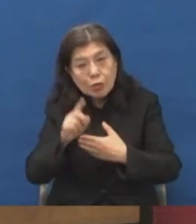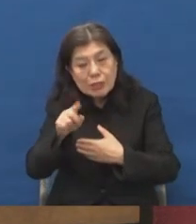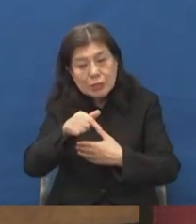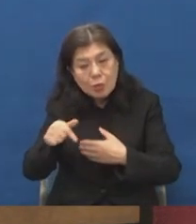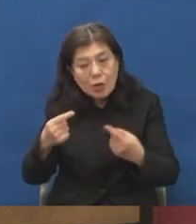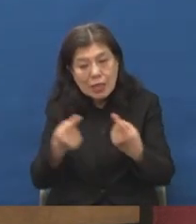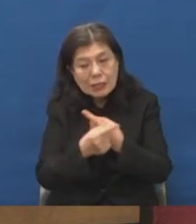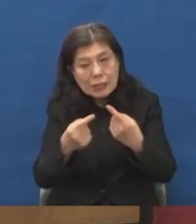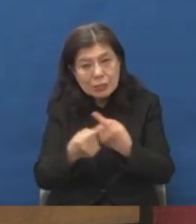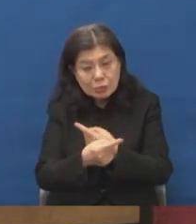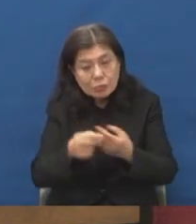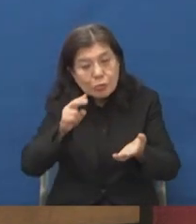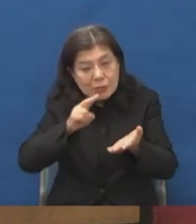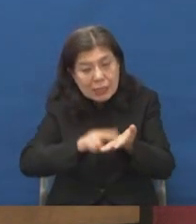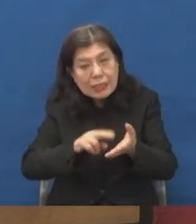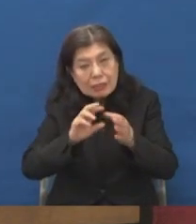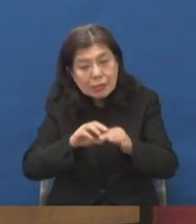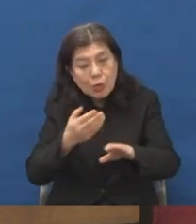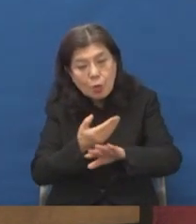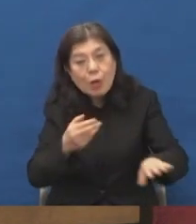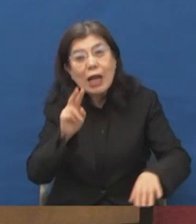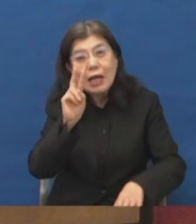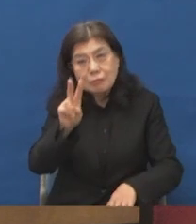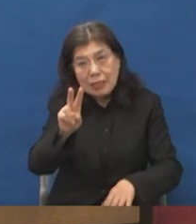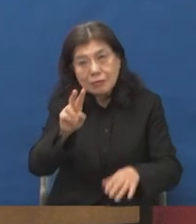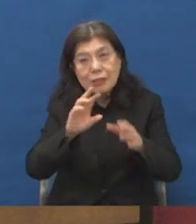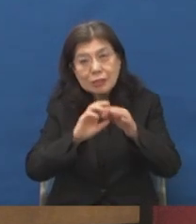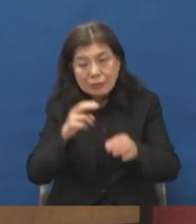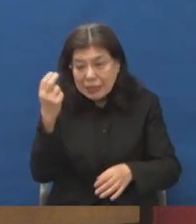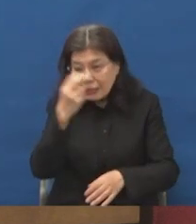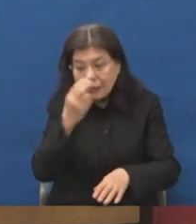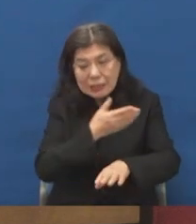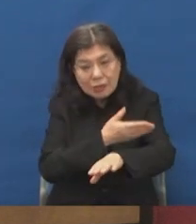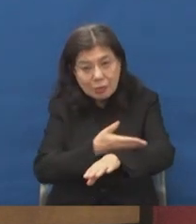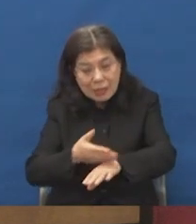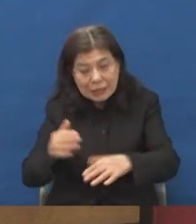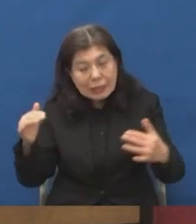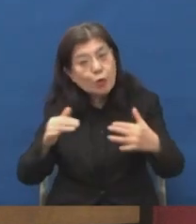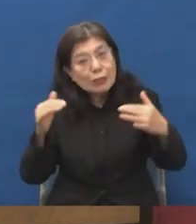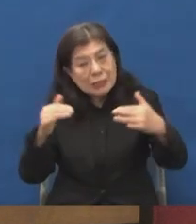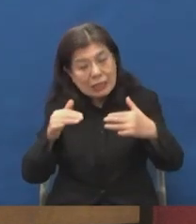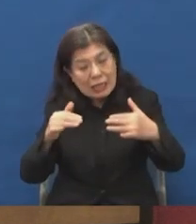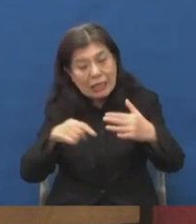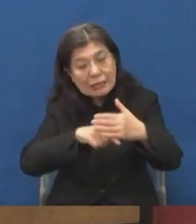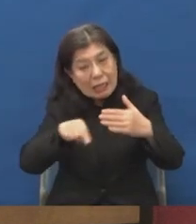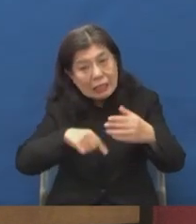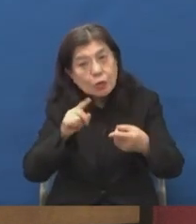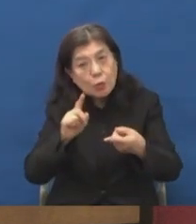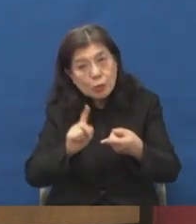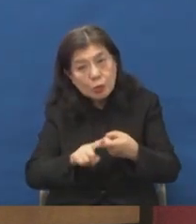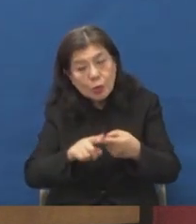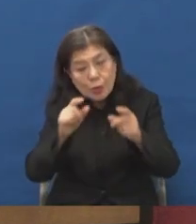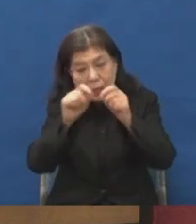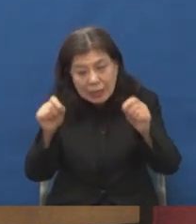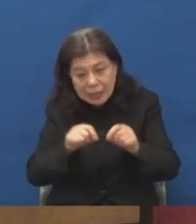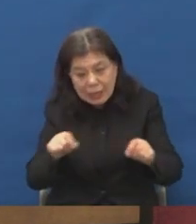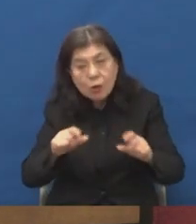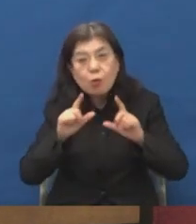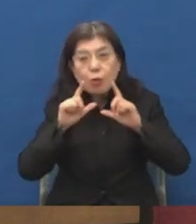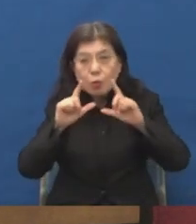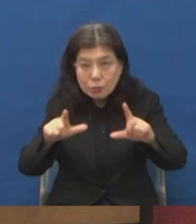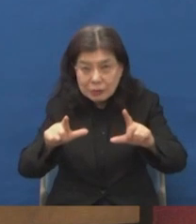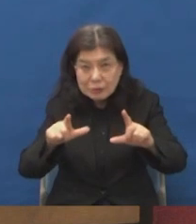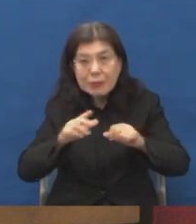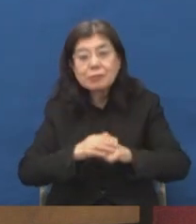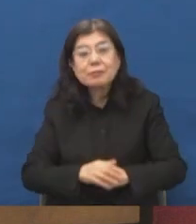について、ほか2件につきまして、審査の過程において論議されました主な事項と、その結果をご報告申し上げ